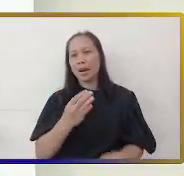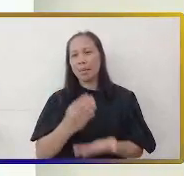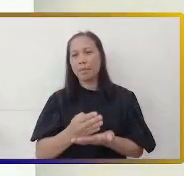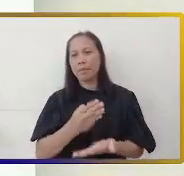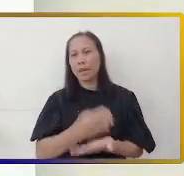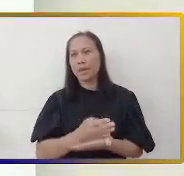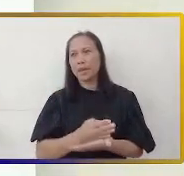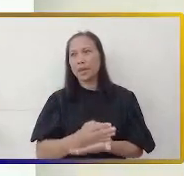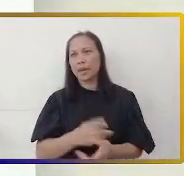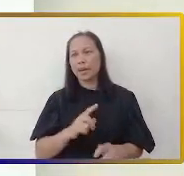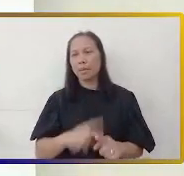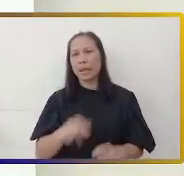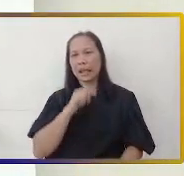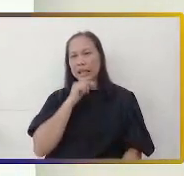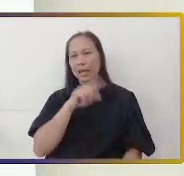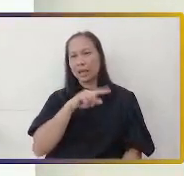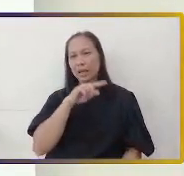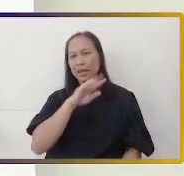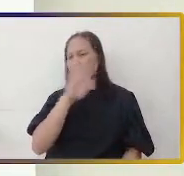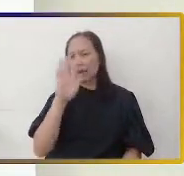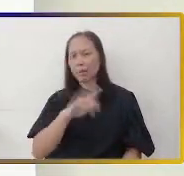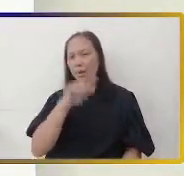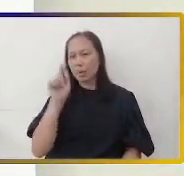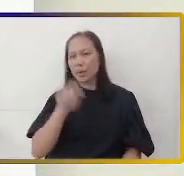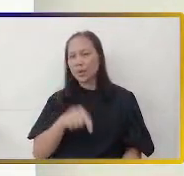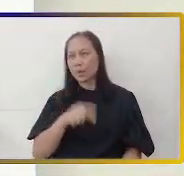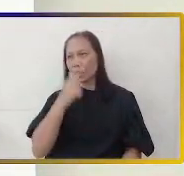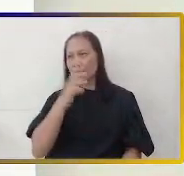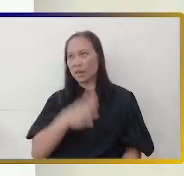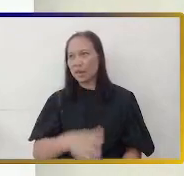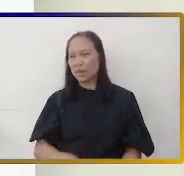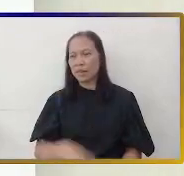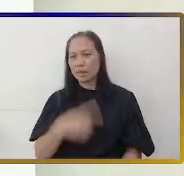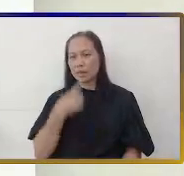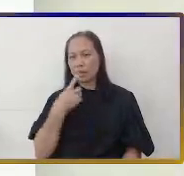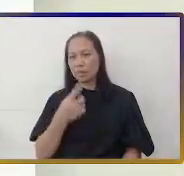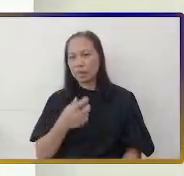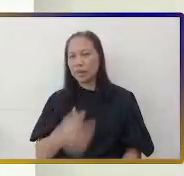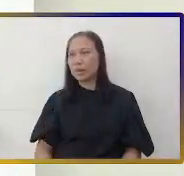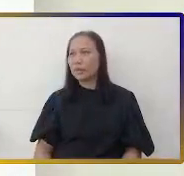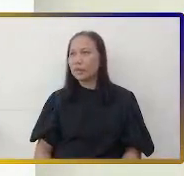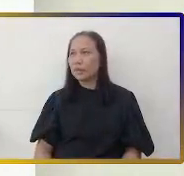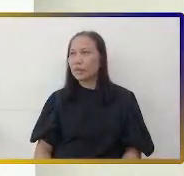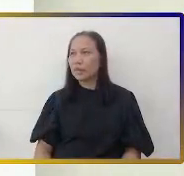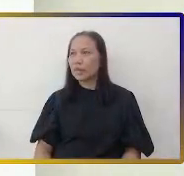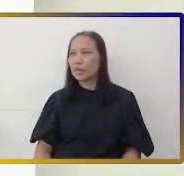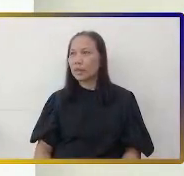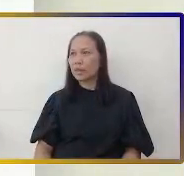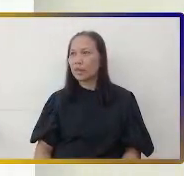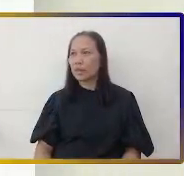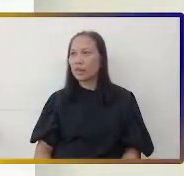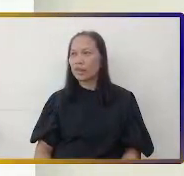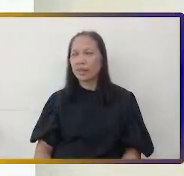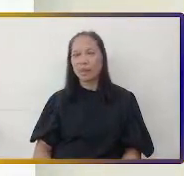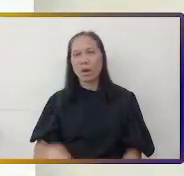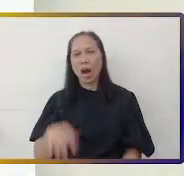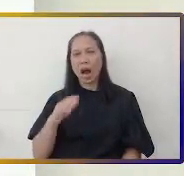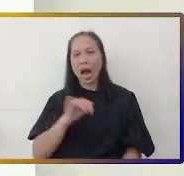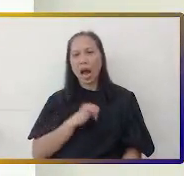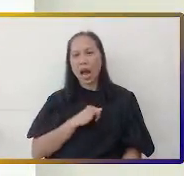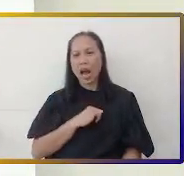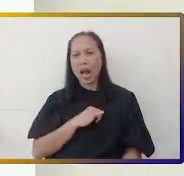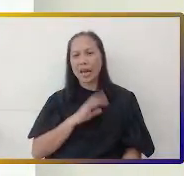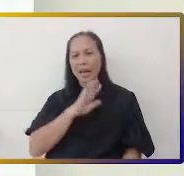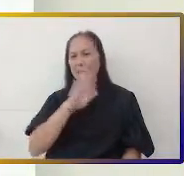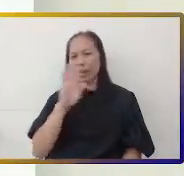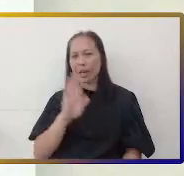question God Why Sabi ko Panginoon kahit ganito still wala akong babaguhin magbigay ako ng